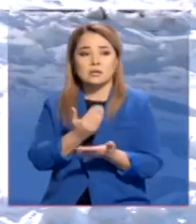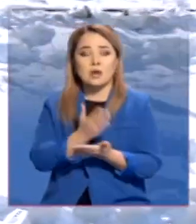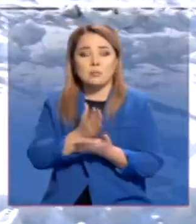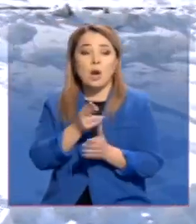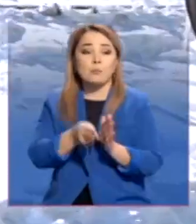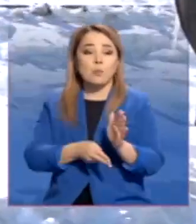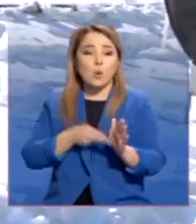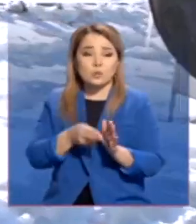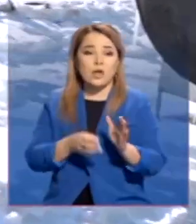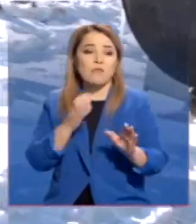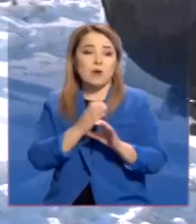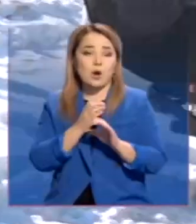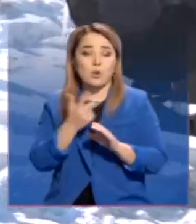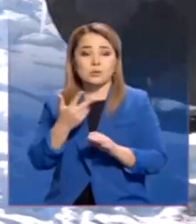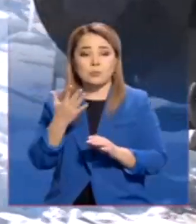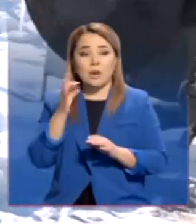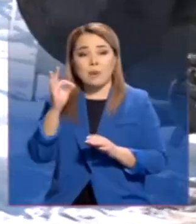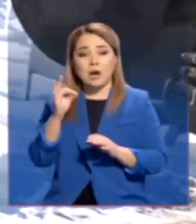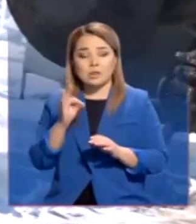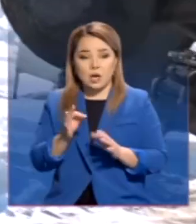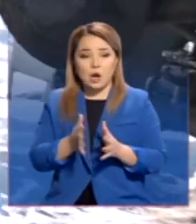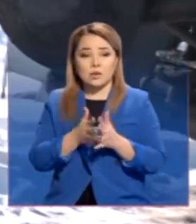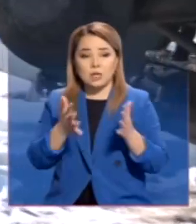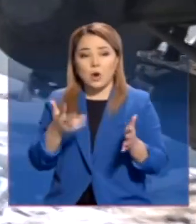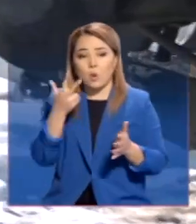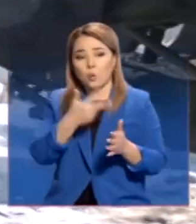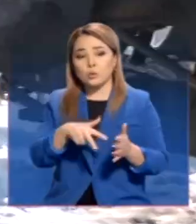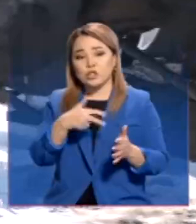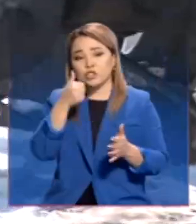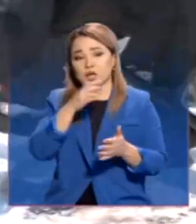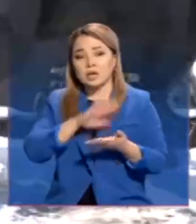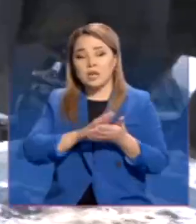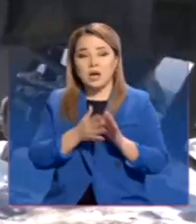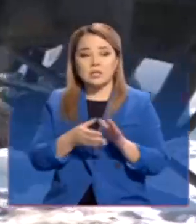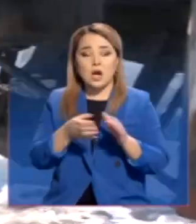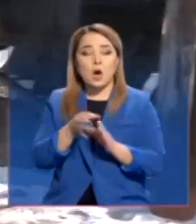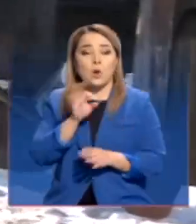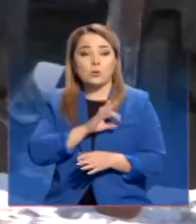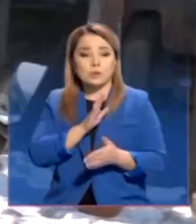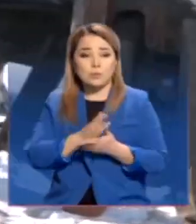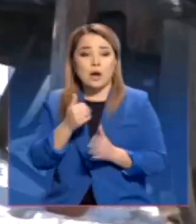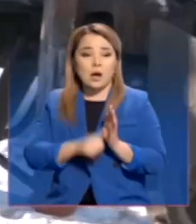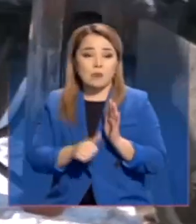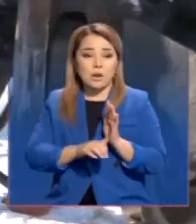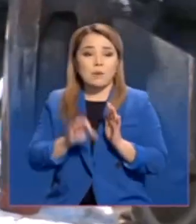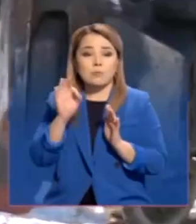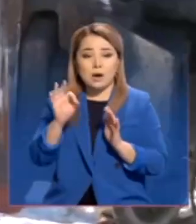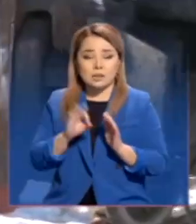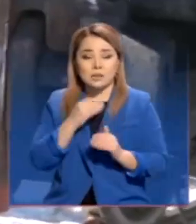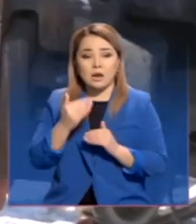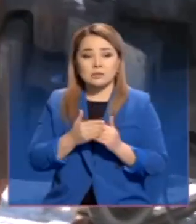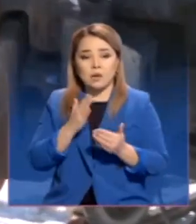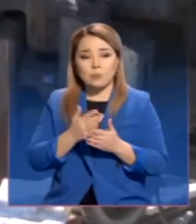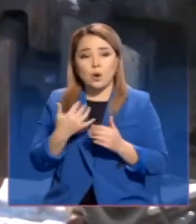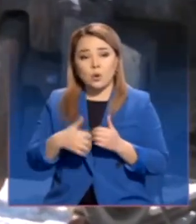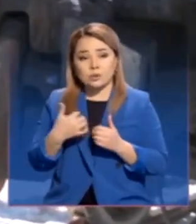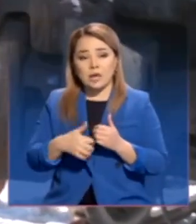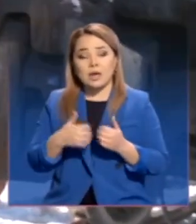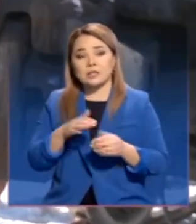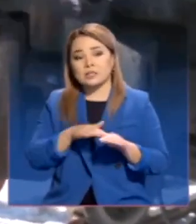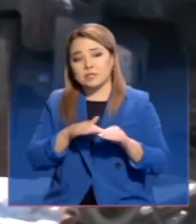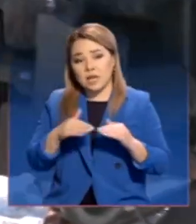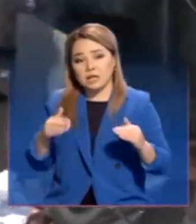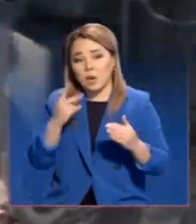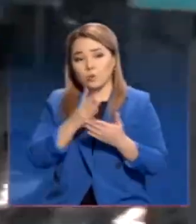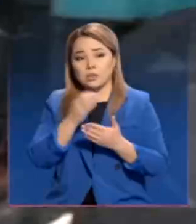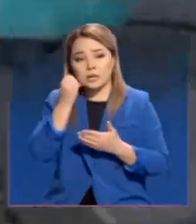пойыз вагондарының 35%-дан астамы 30 жылдан бері қолданылып келеді. Ал 60%-дан астамы орташа деңгейде тозып тұр.